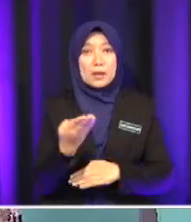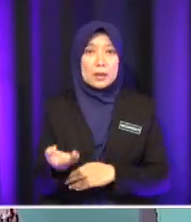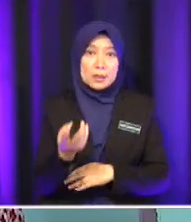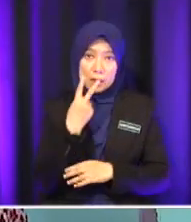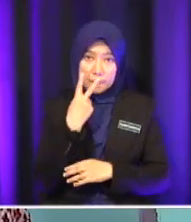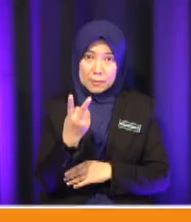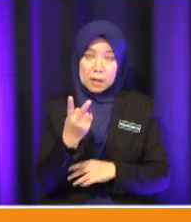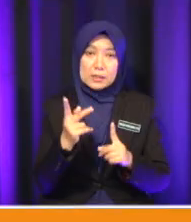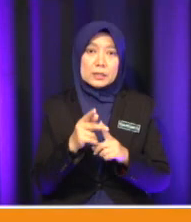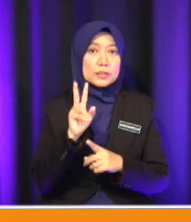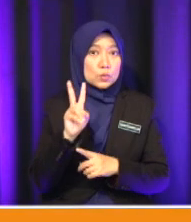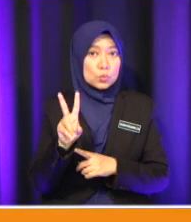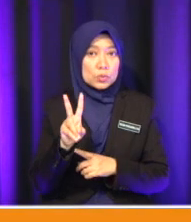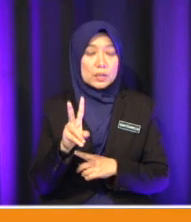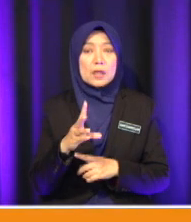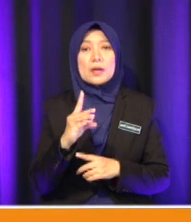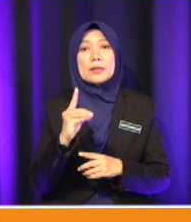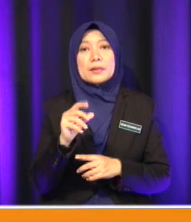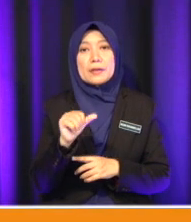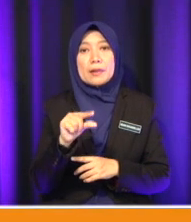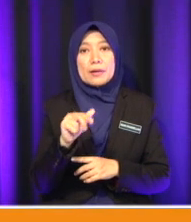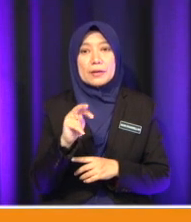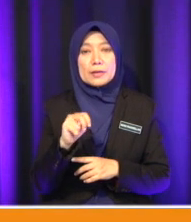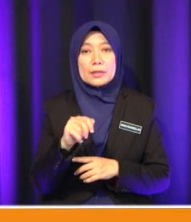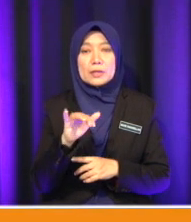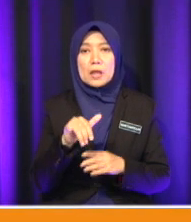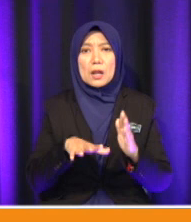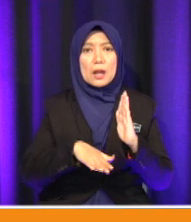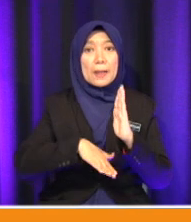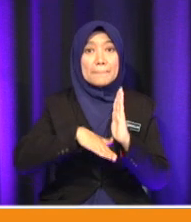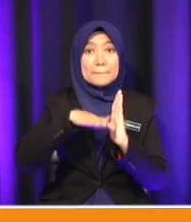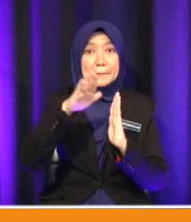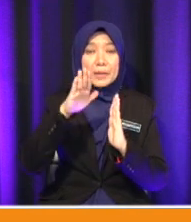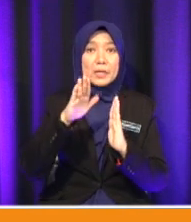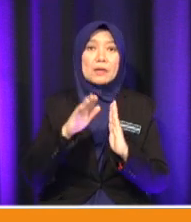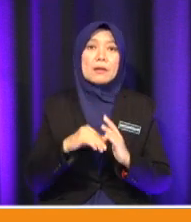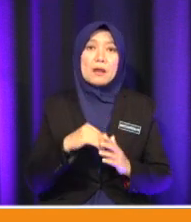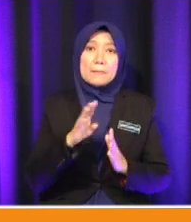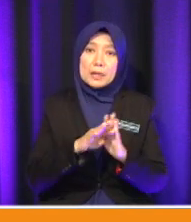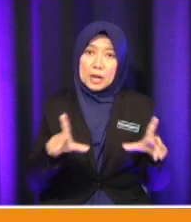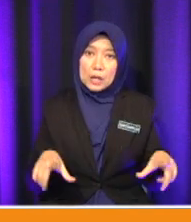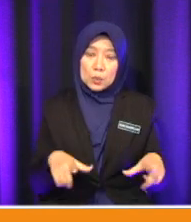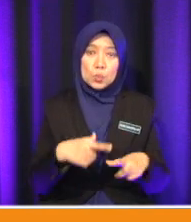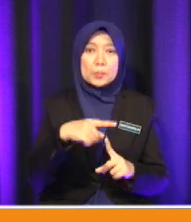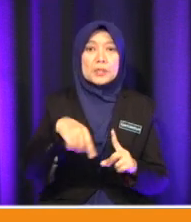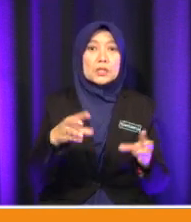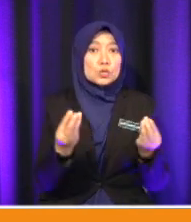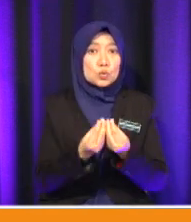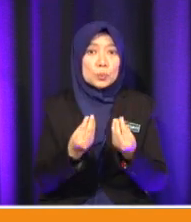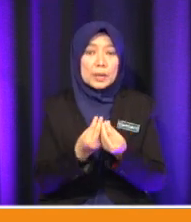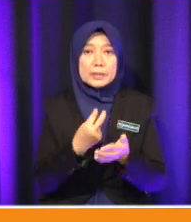istilah imbangan dagangan lebih Han timbangan dagangan lebih Hening berlaku apabila jumlah nilai